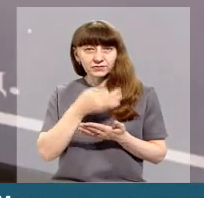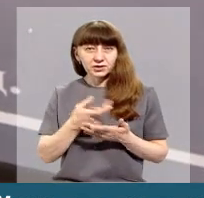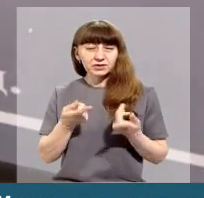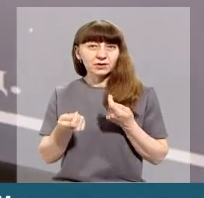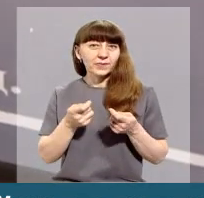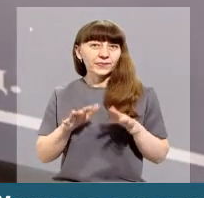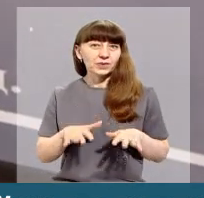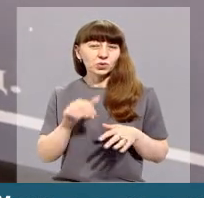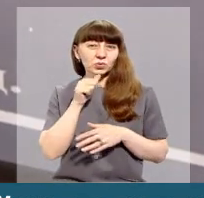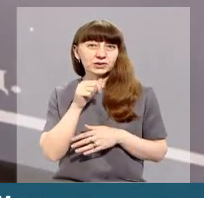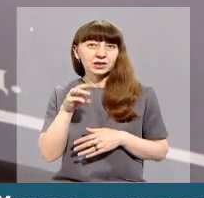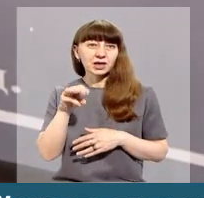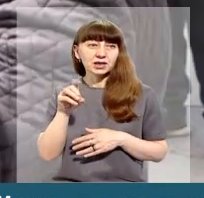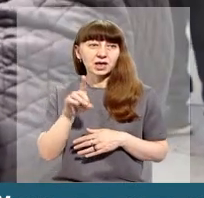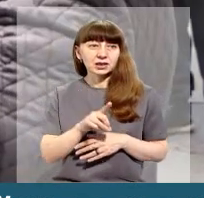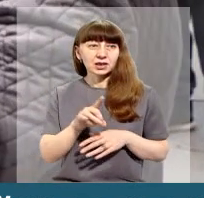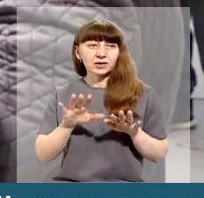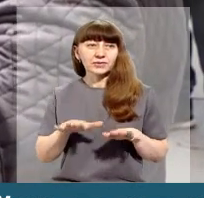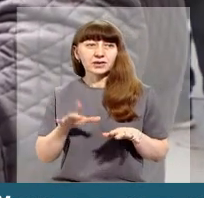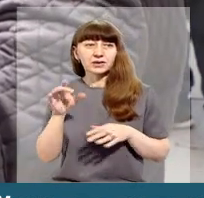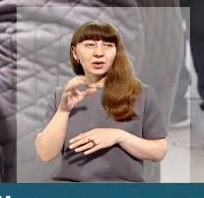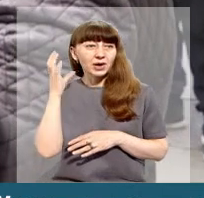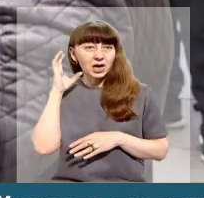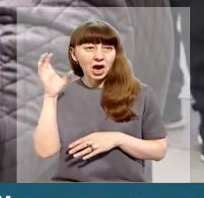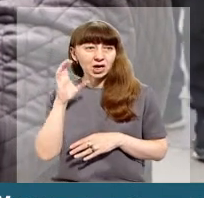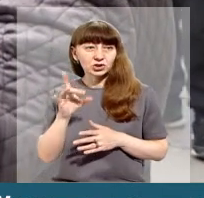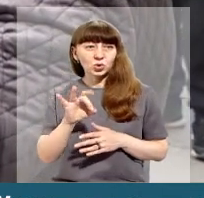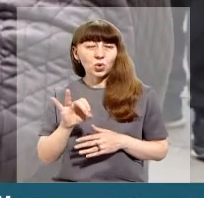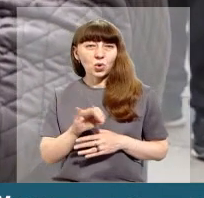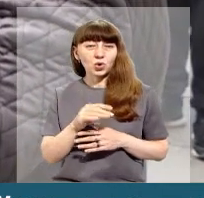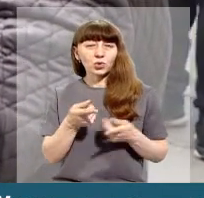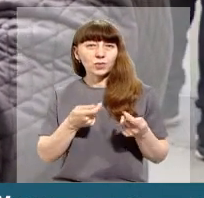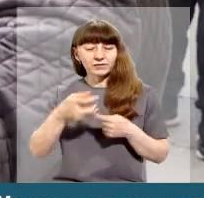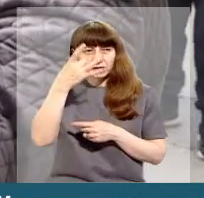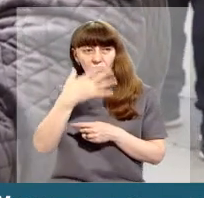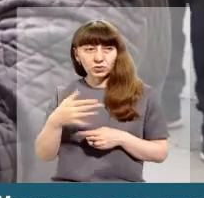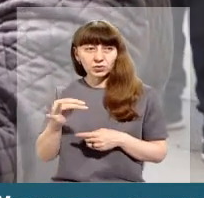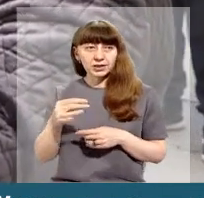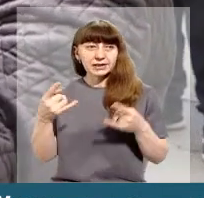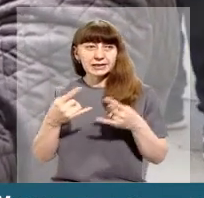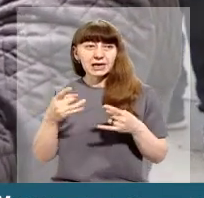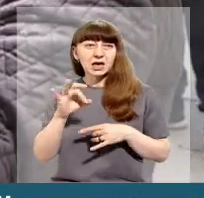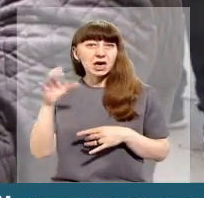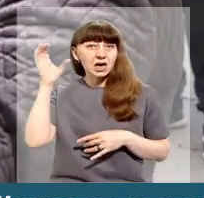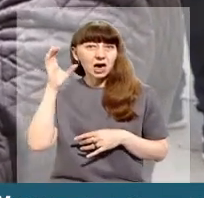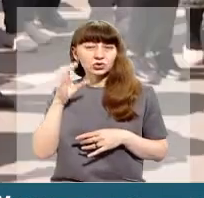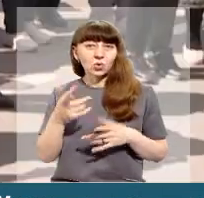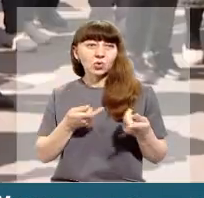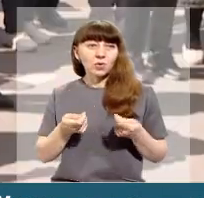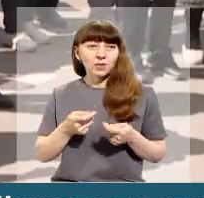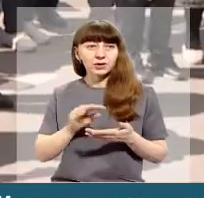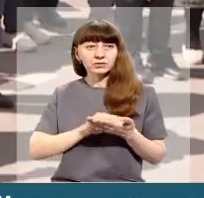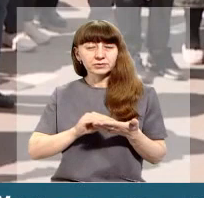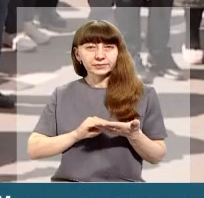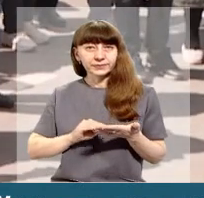в областной газете «Костанай-Таны», местном радио, управлении культуры, областной телерадиокомпании. Он автор